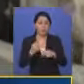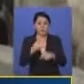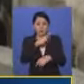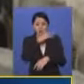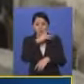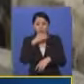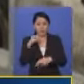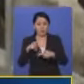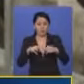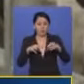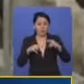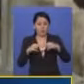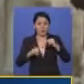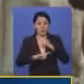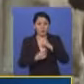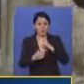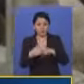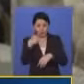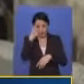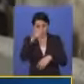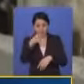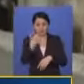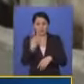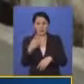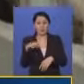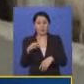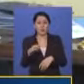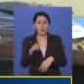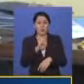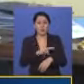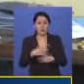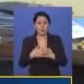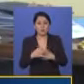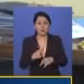көптеп салынуда. Жалпы соңғы 3 жылда 4000-ға жуық жұмыс орнашылған екен.